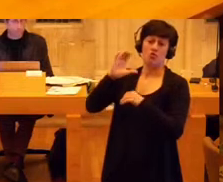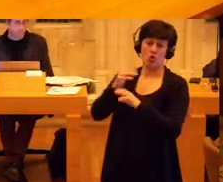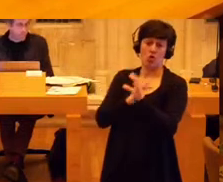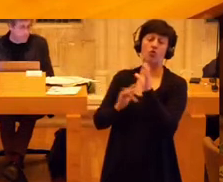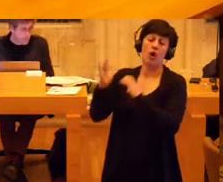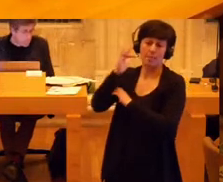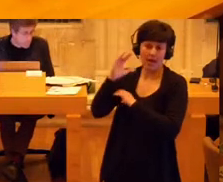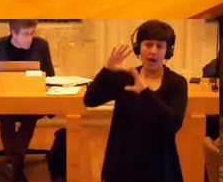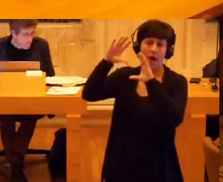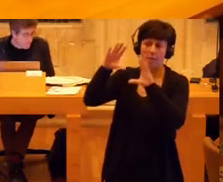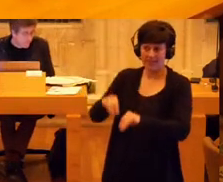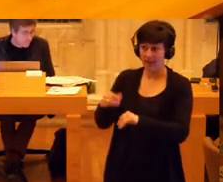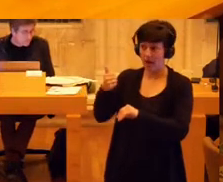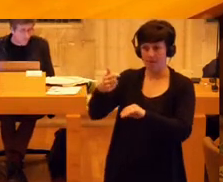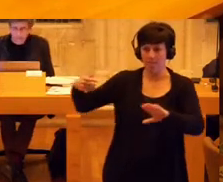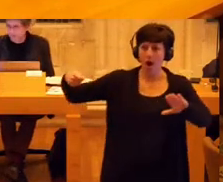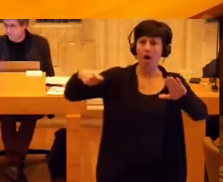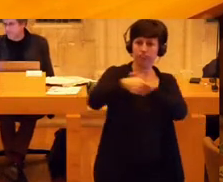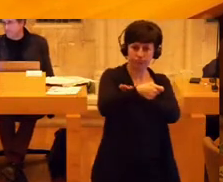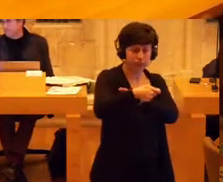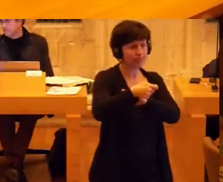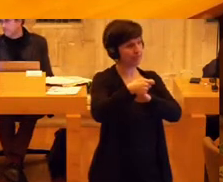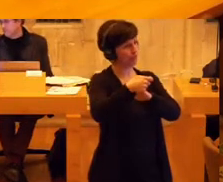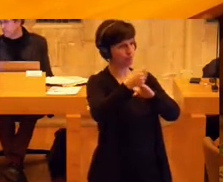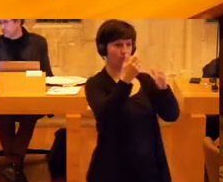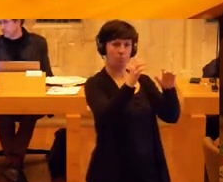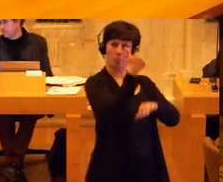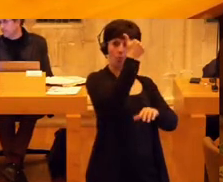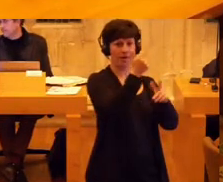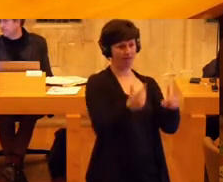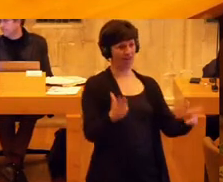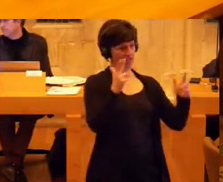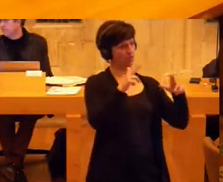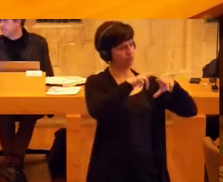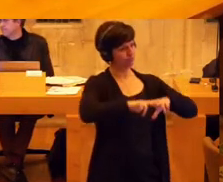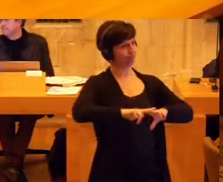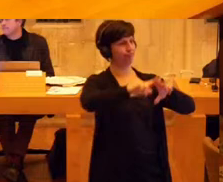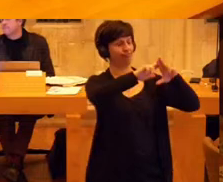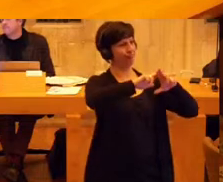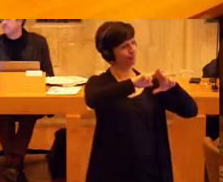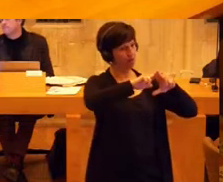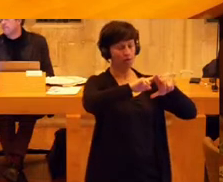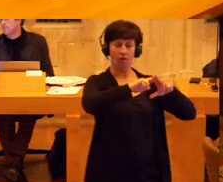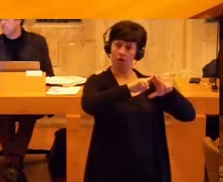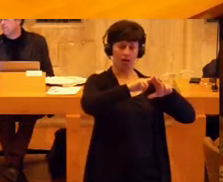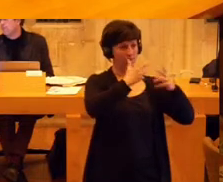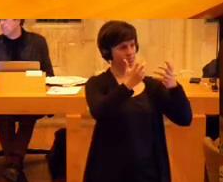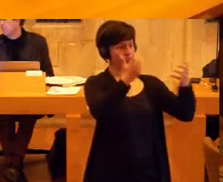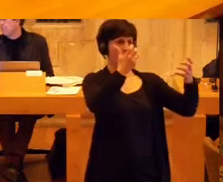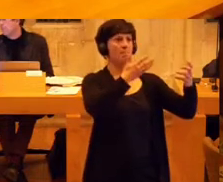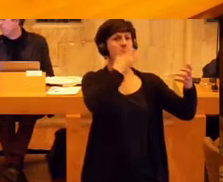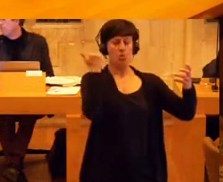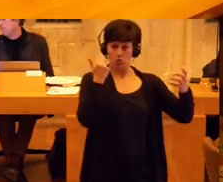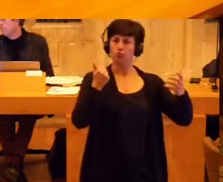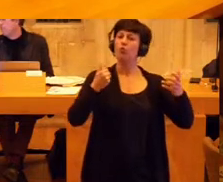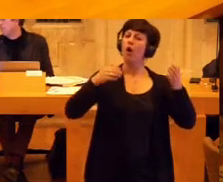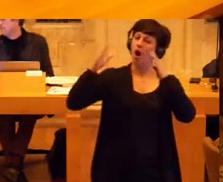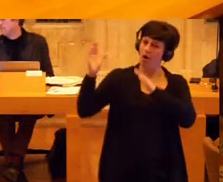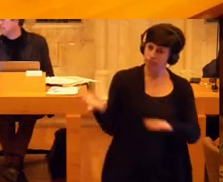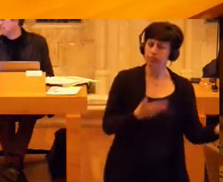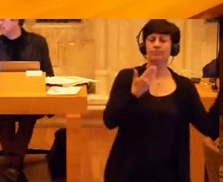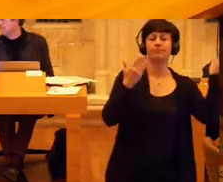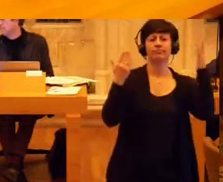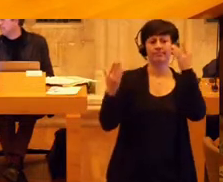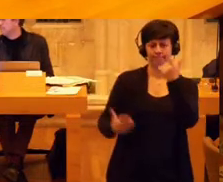pari est réussi et cette première phase de travaux est derrière nous. Il était prévu dans une